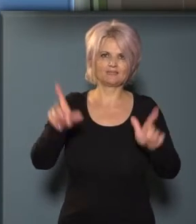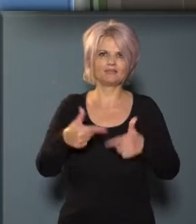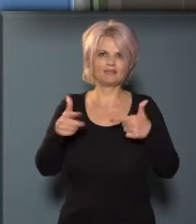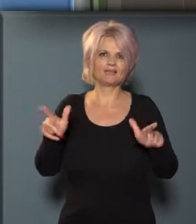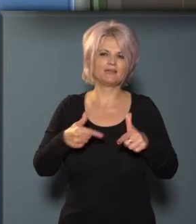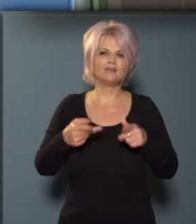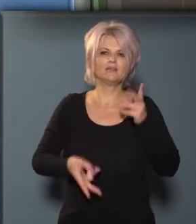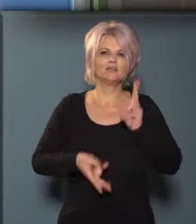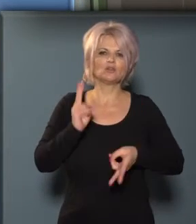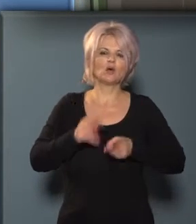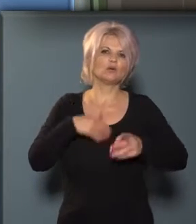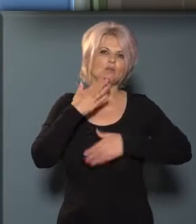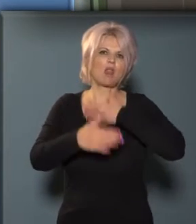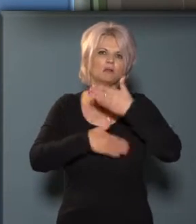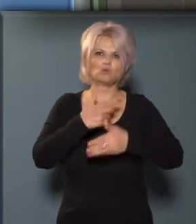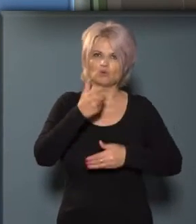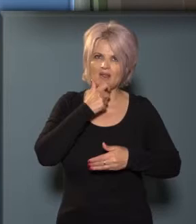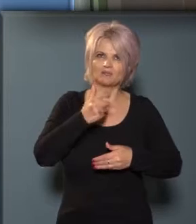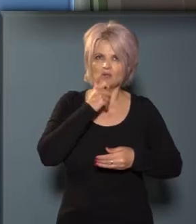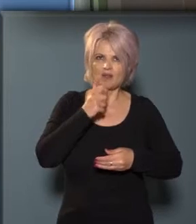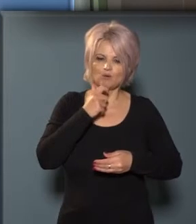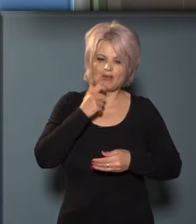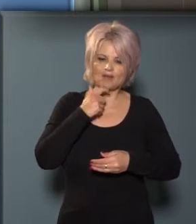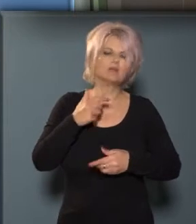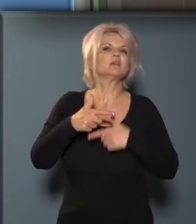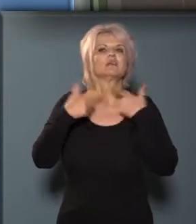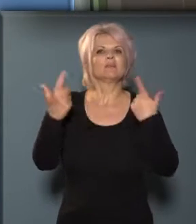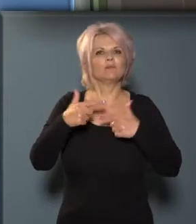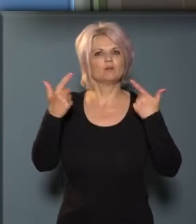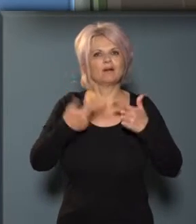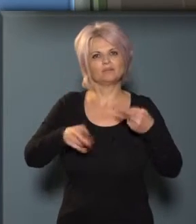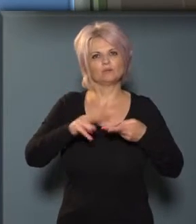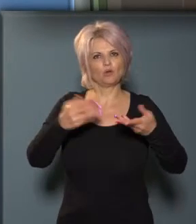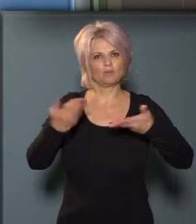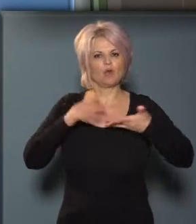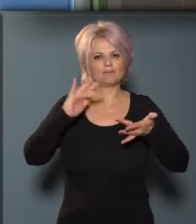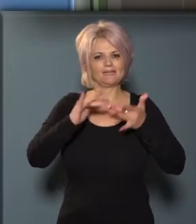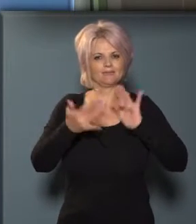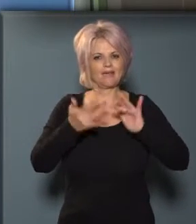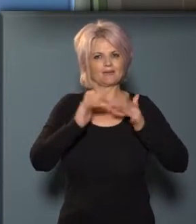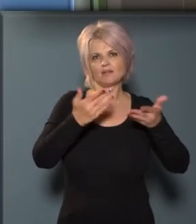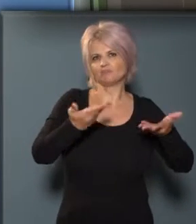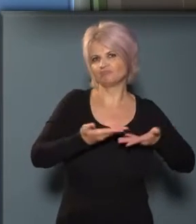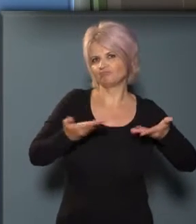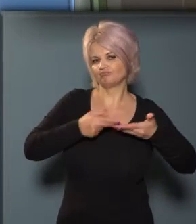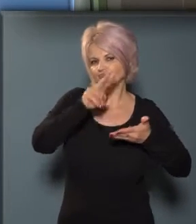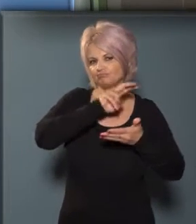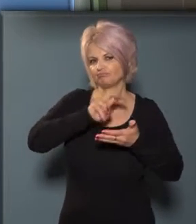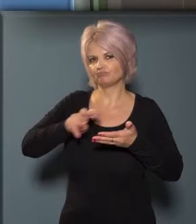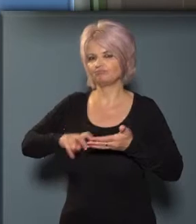ahogy haladunk előre a korral, meg hát ugye hát azért az információk is most már az interneten keresztül azért jobban lejönnek hozzánk,